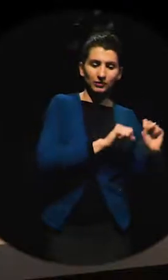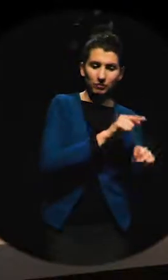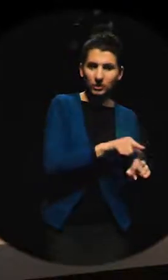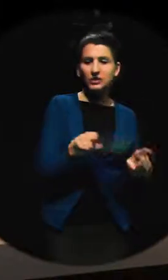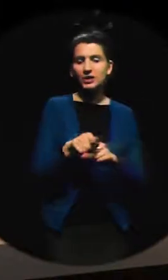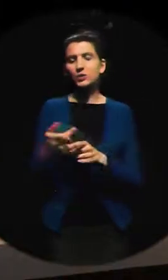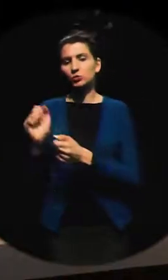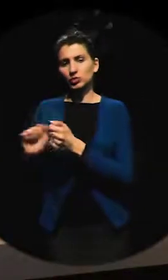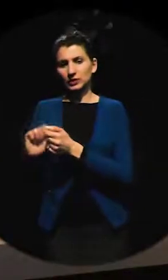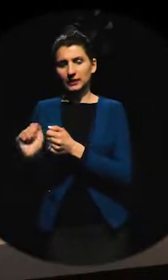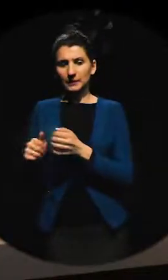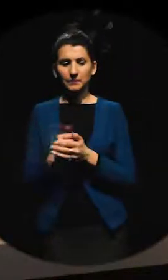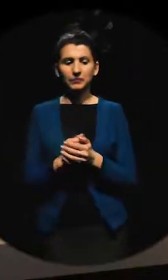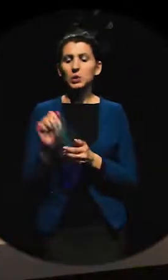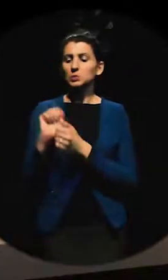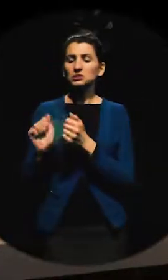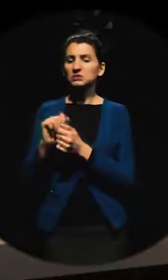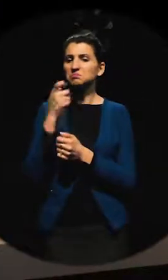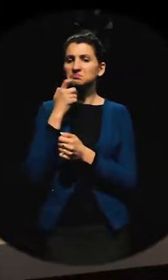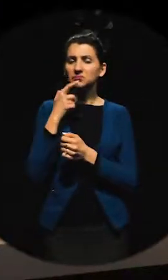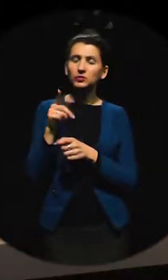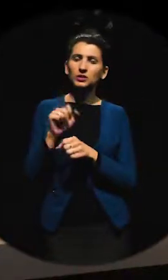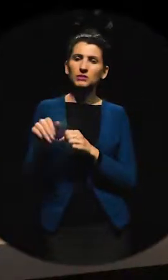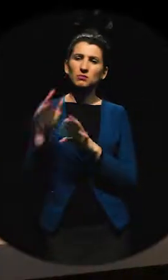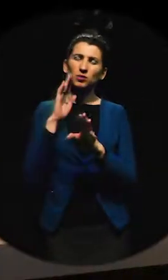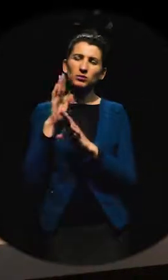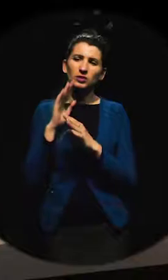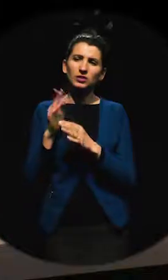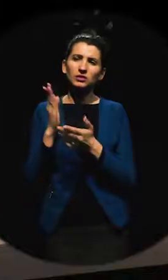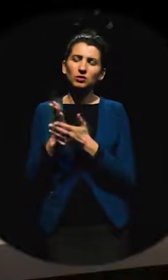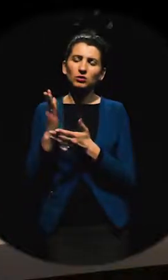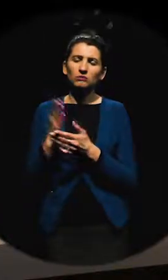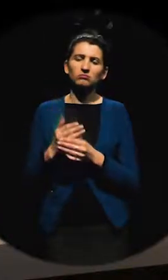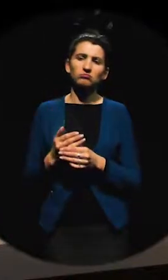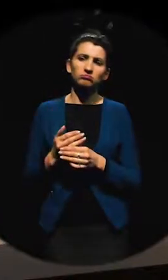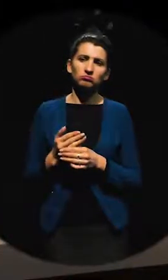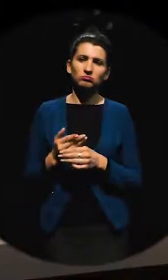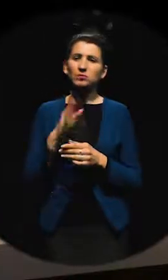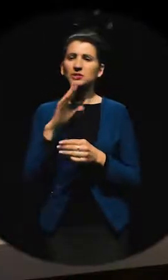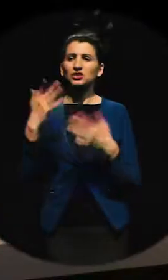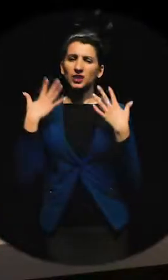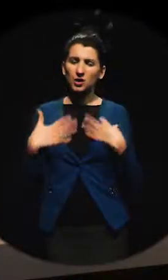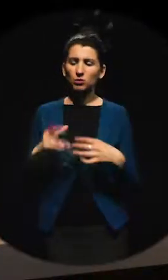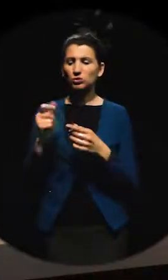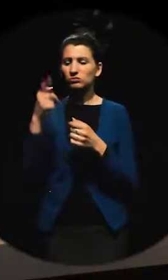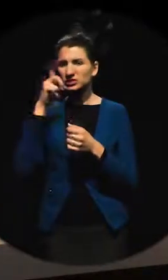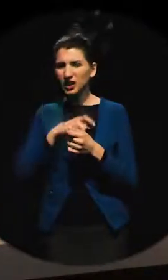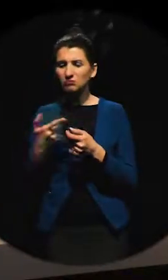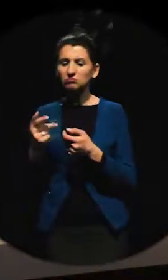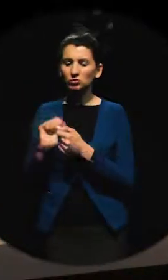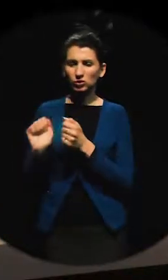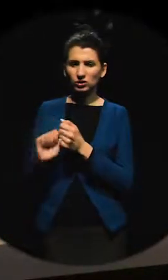impairment. Uszkodzenie jest tutaj traktowane jako pewna właściwość ciała, w